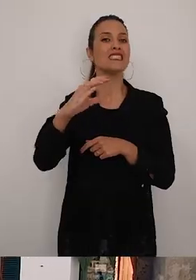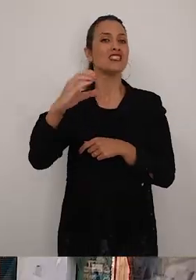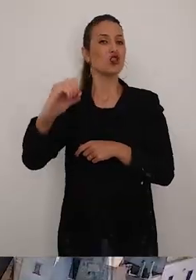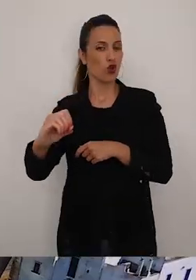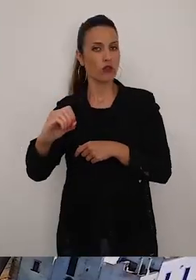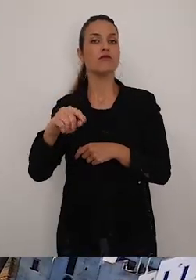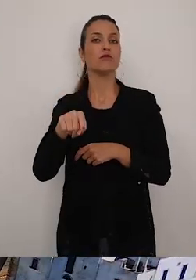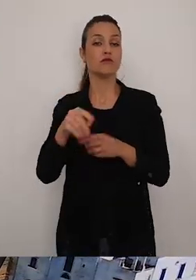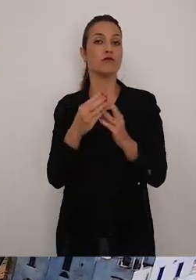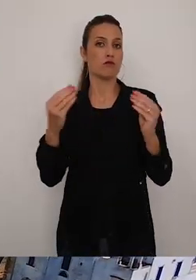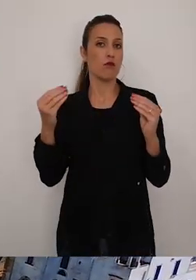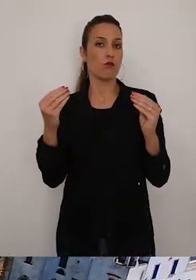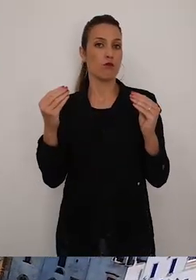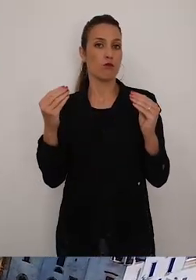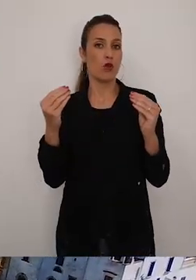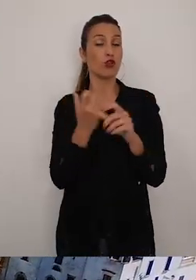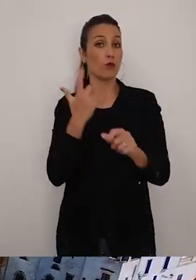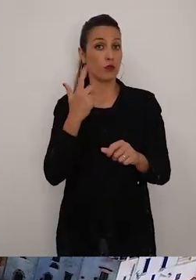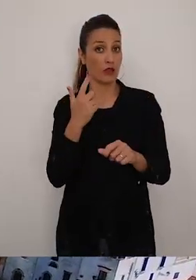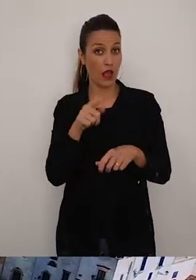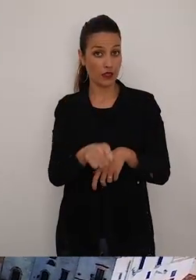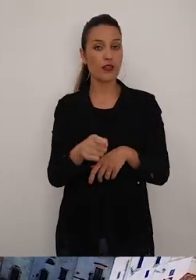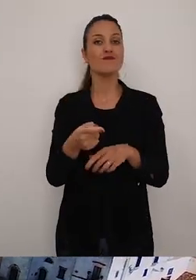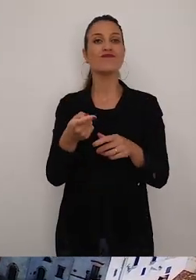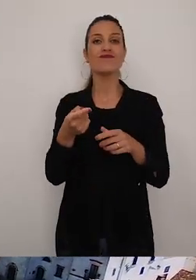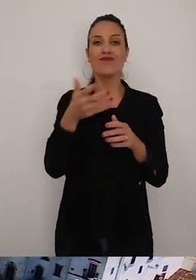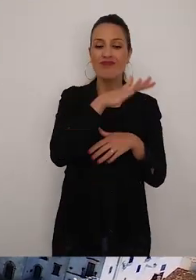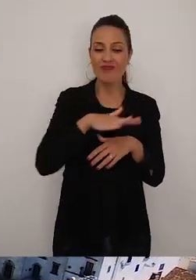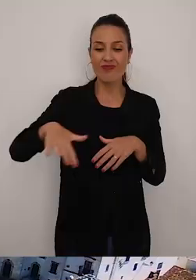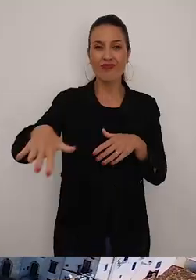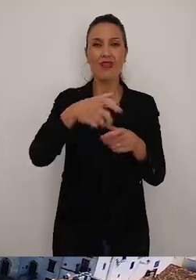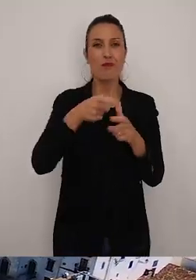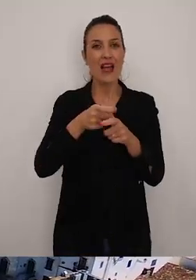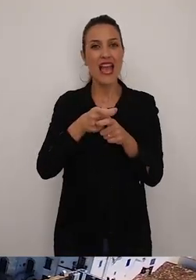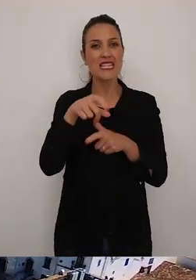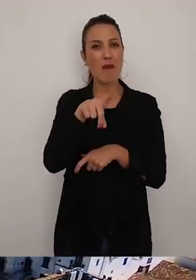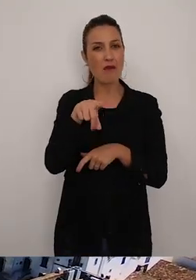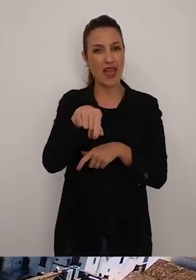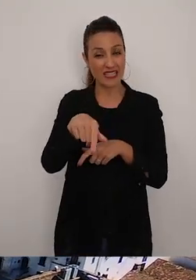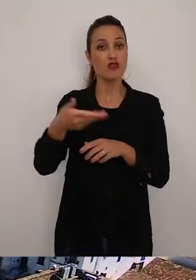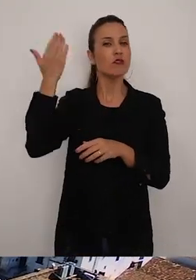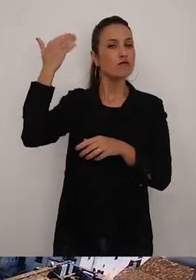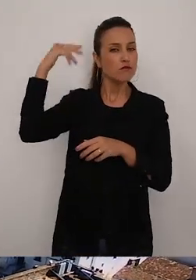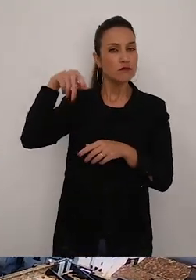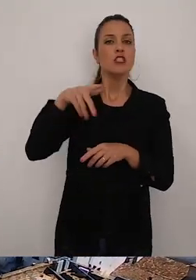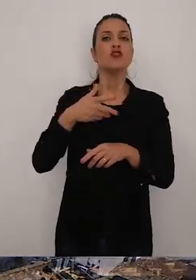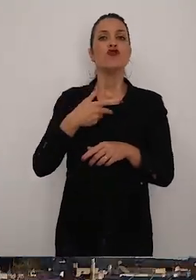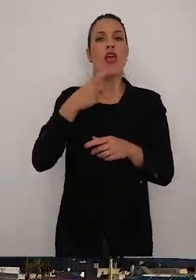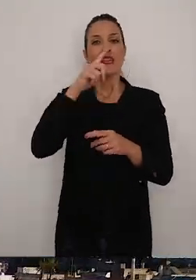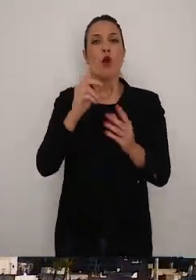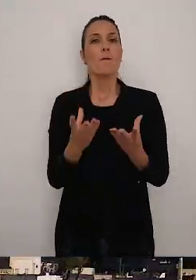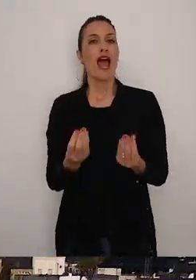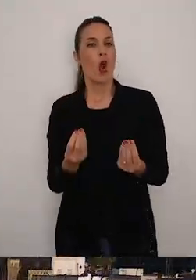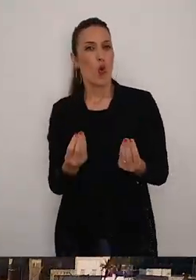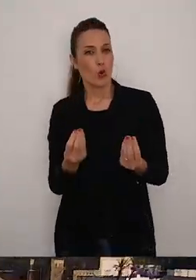Un tempo la zona di Palmariggi era umida e paludosa, e forse anche per questa sua caratteristica morfologica, gli abitanti di